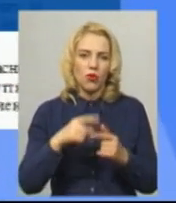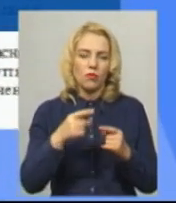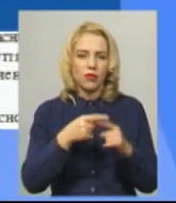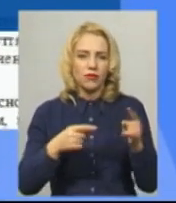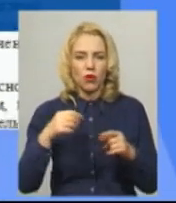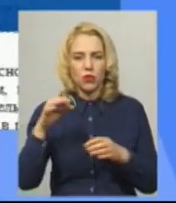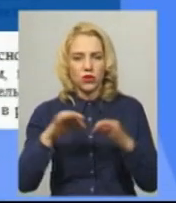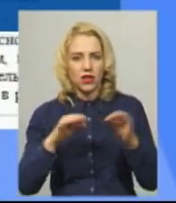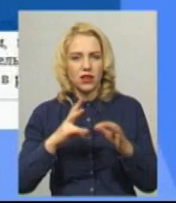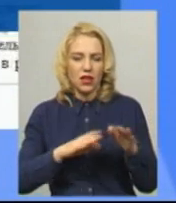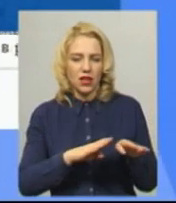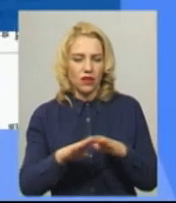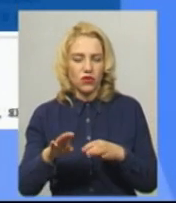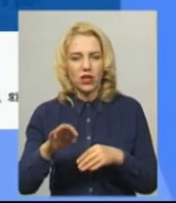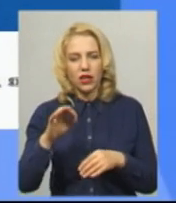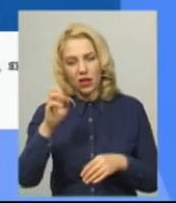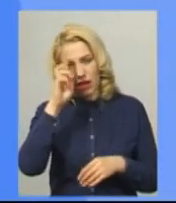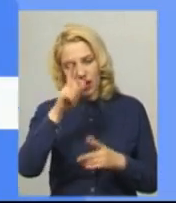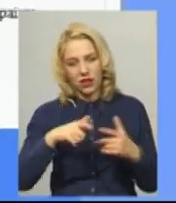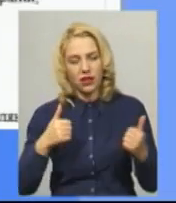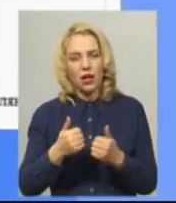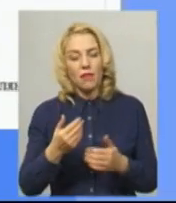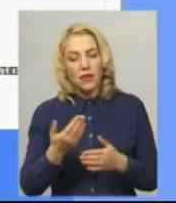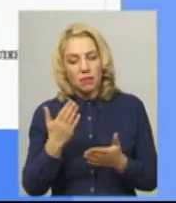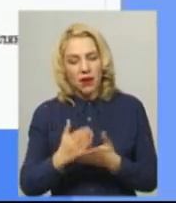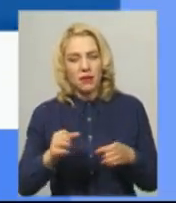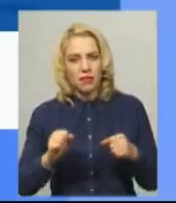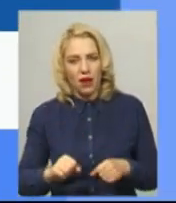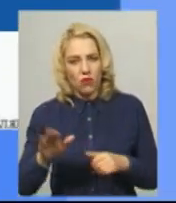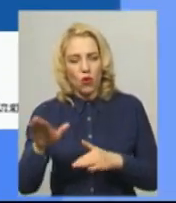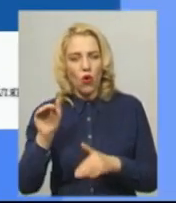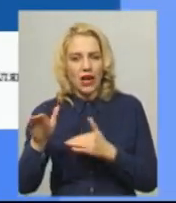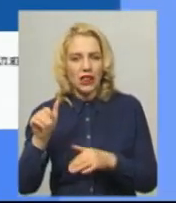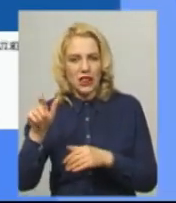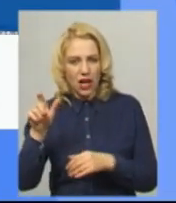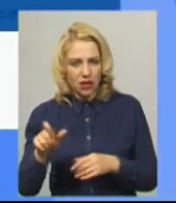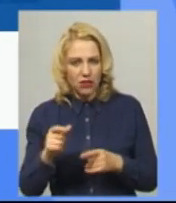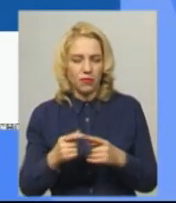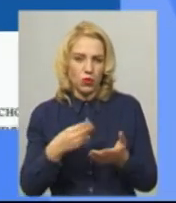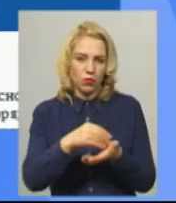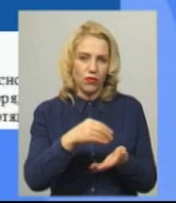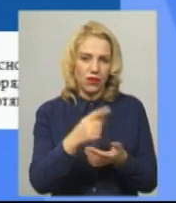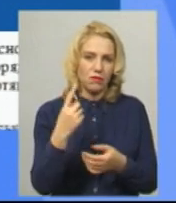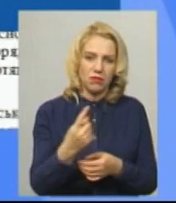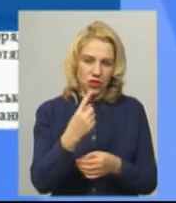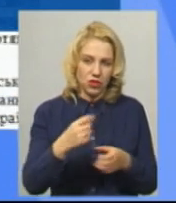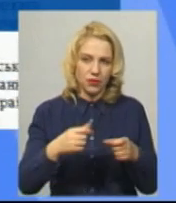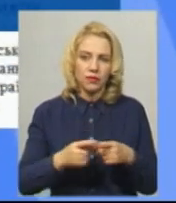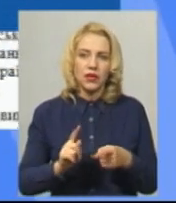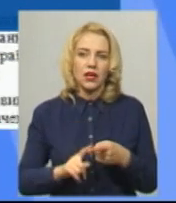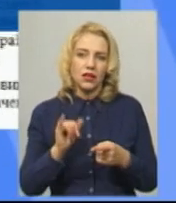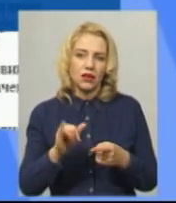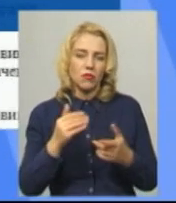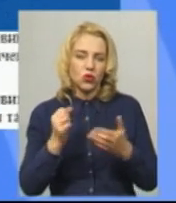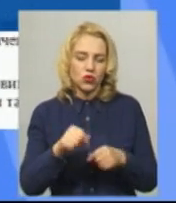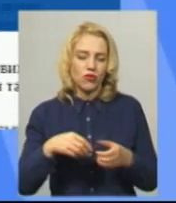Переважне право на купівлю землі має орендар. Ті, хто оформив постійне користування або успадкував довічне володіння ділянкою, можуть